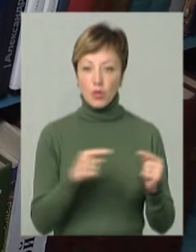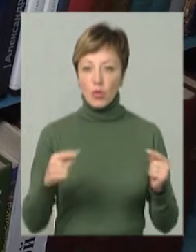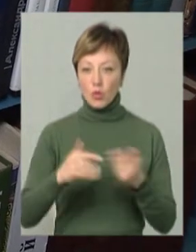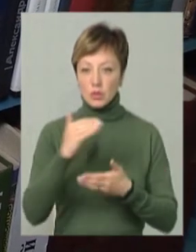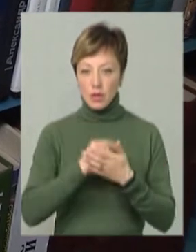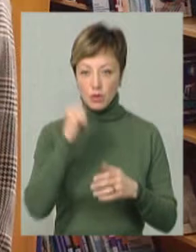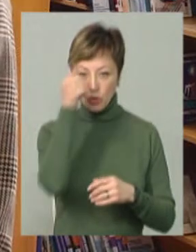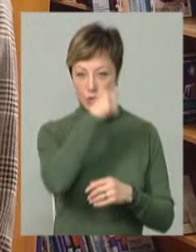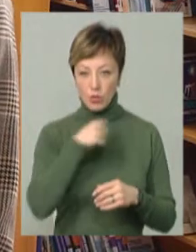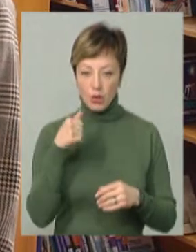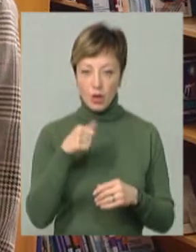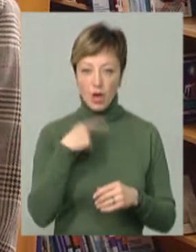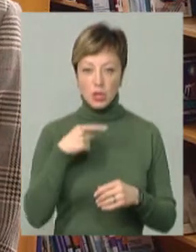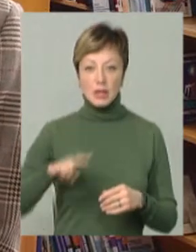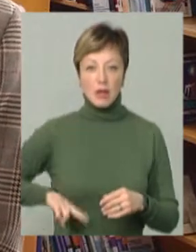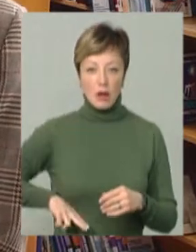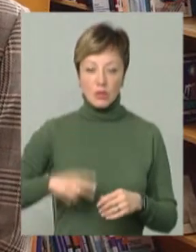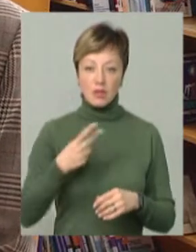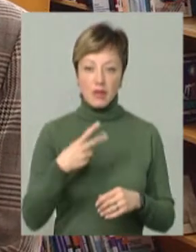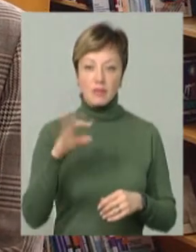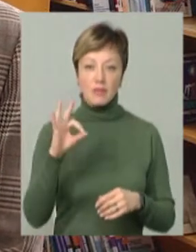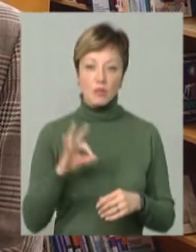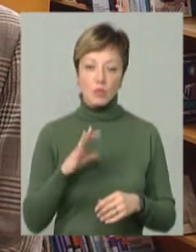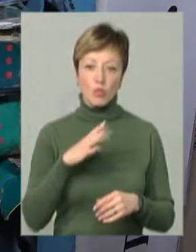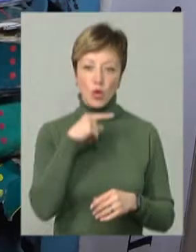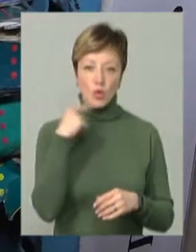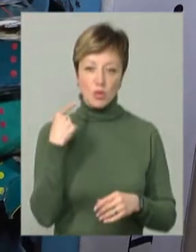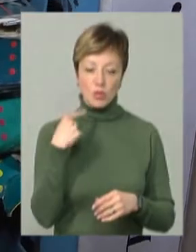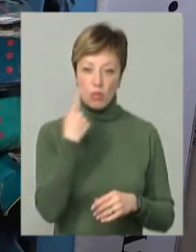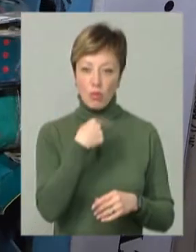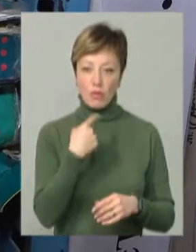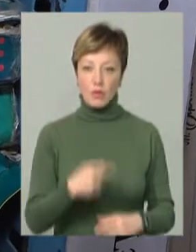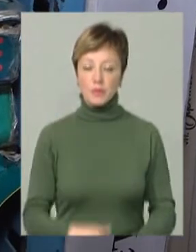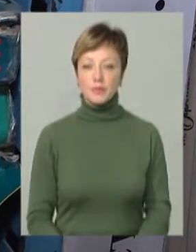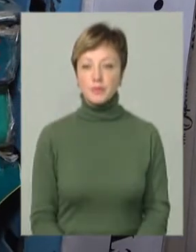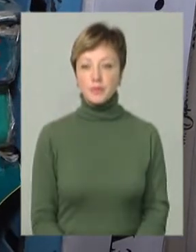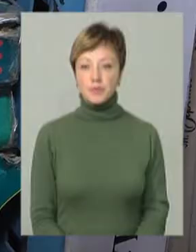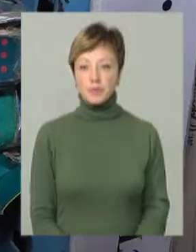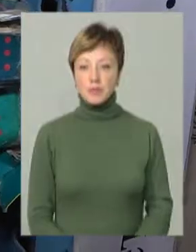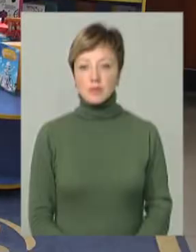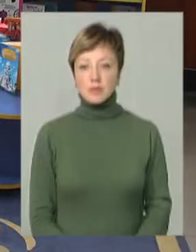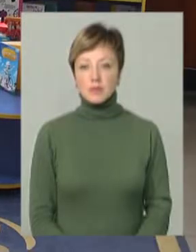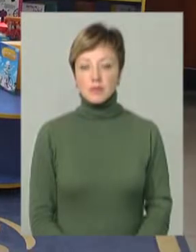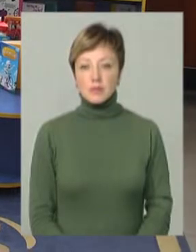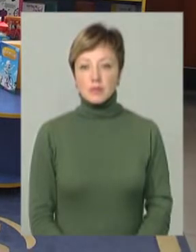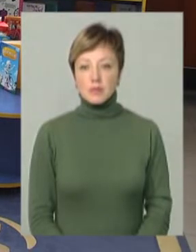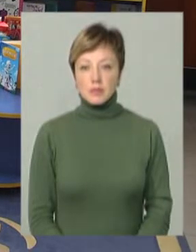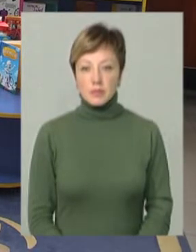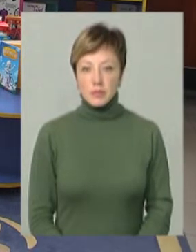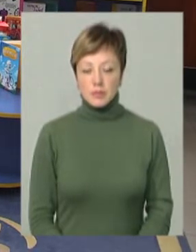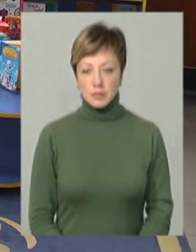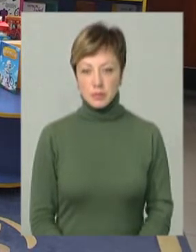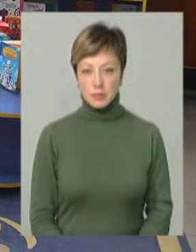протягом останнього року, розповідає Валентина Черноус, 20% були російською. Вікторія Мельник, Олександр Горішевський, Віктор Кривий. Новини